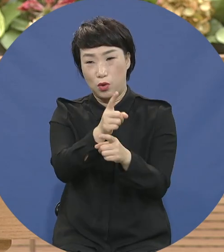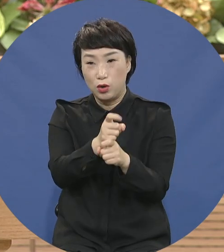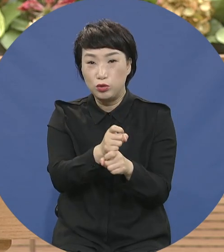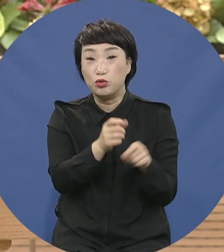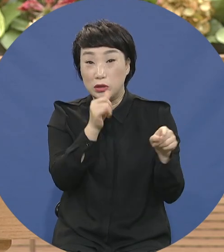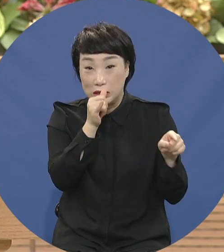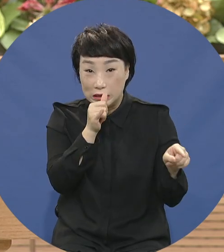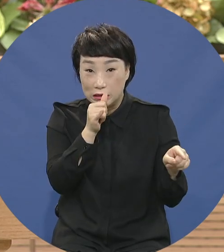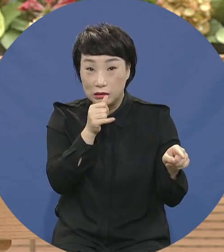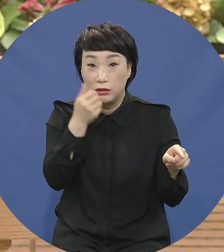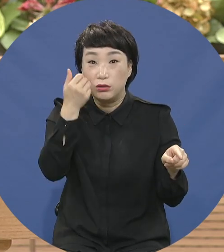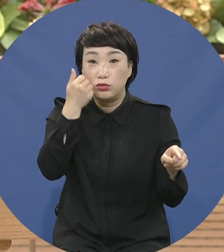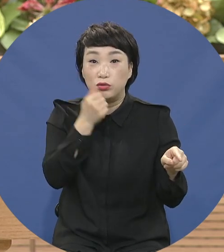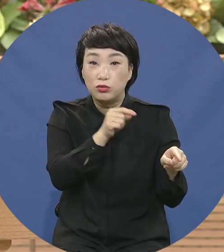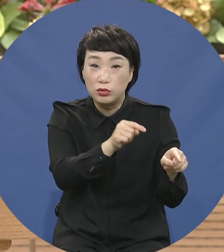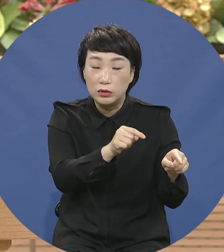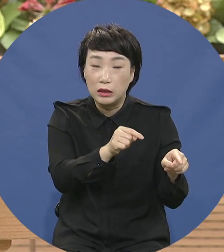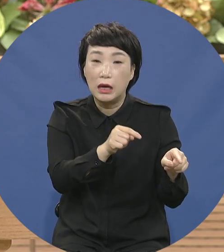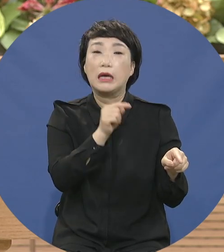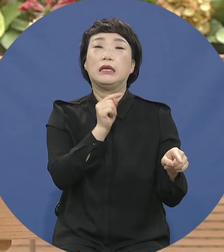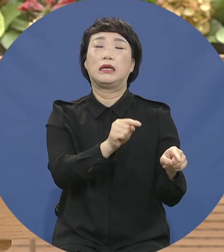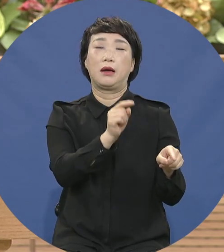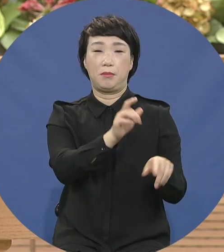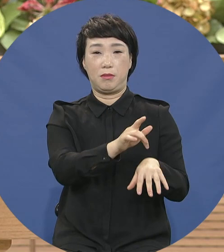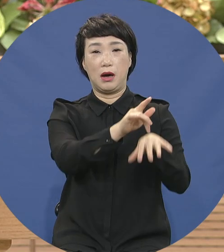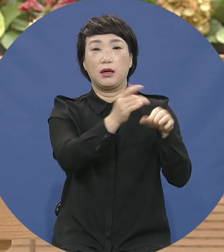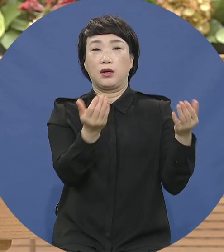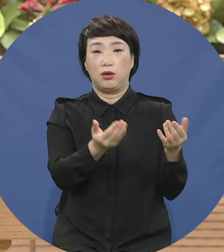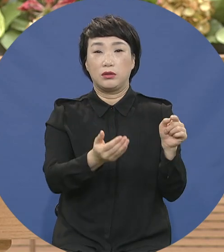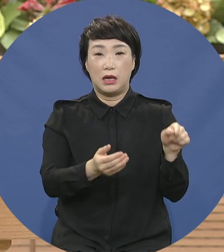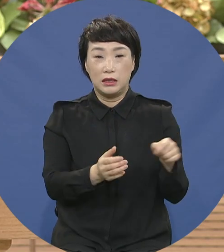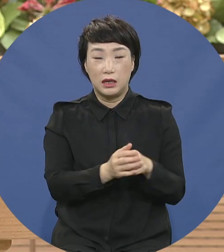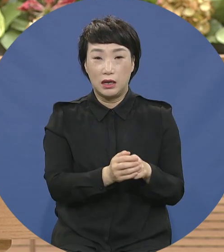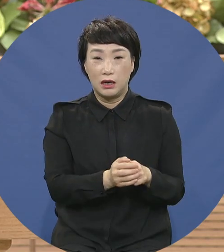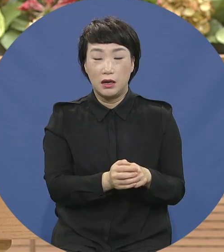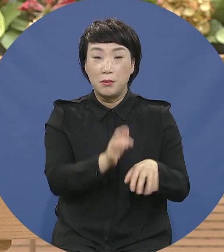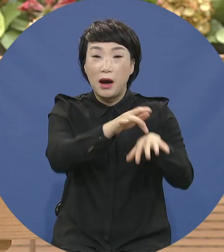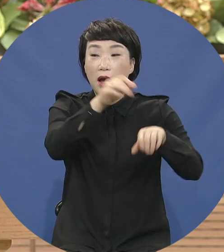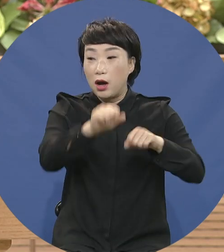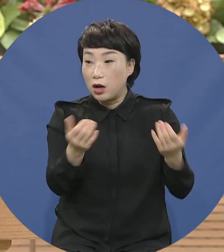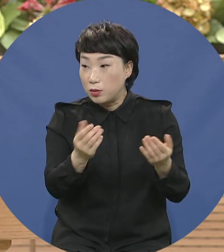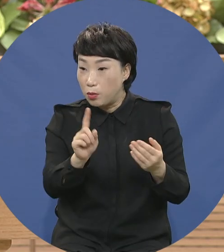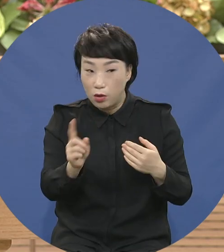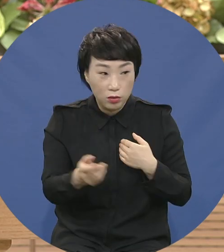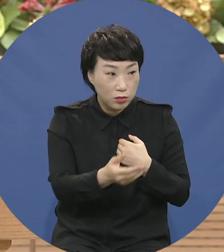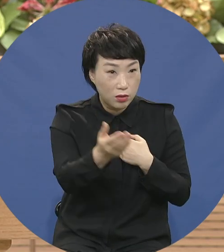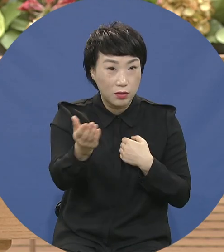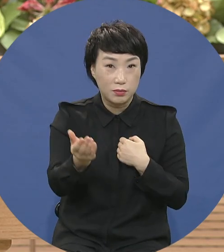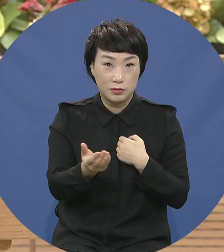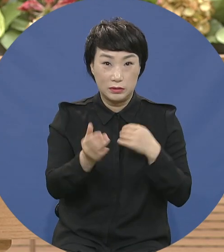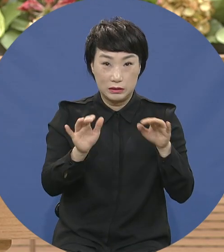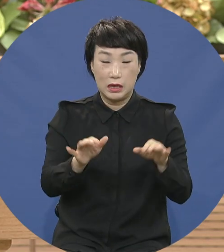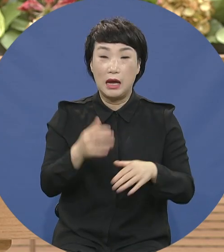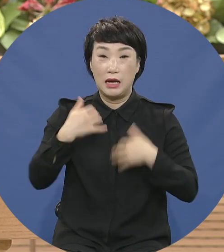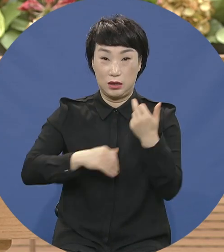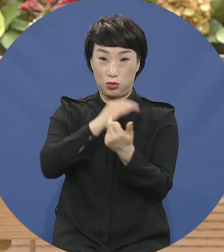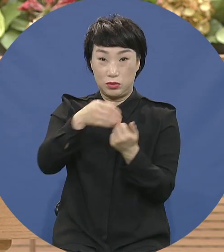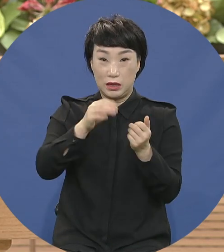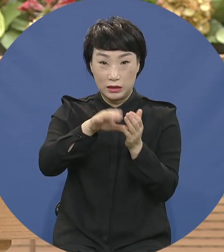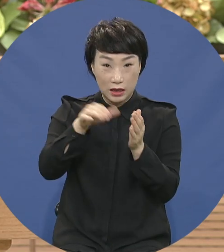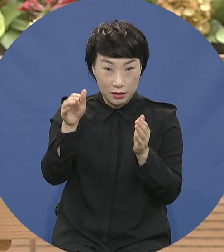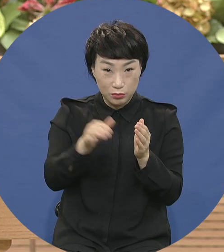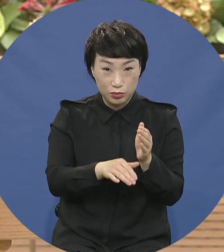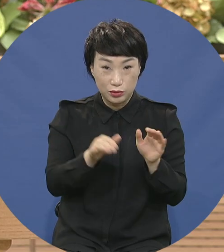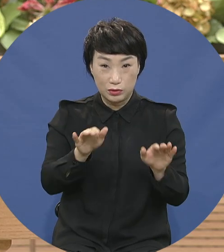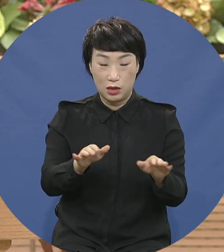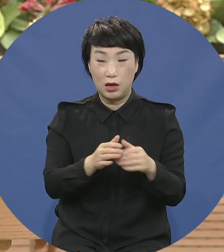원수가 있으니, 그님이 마귀 역사, 그님이 하는 일이 무슨 일을 하느냐? 에덴